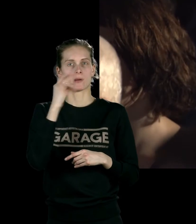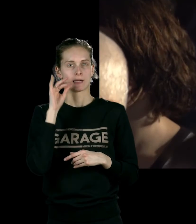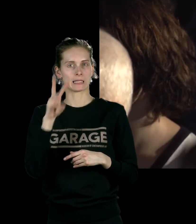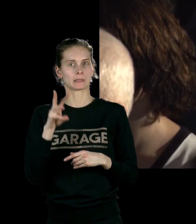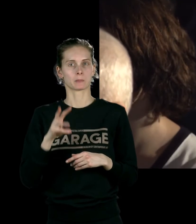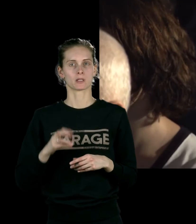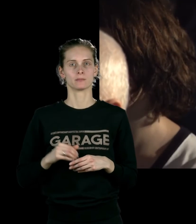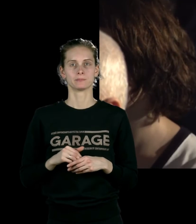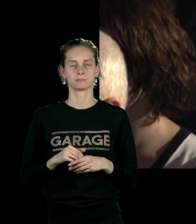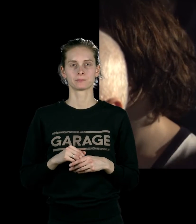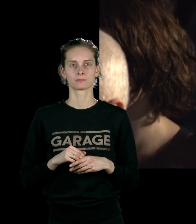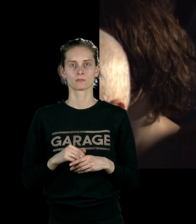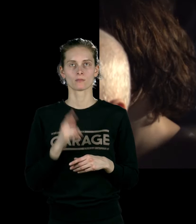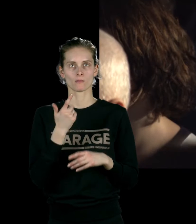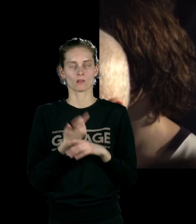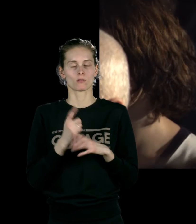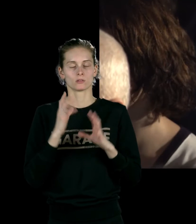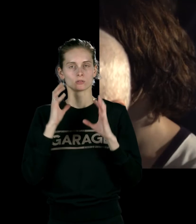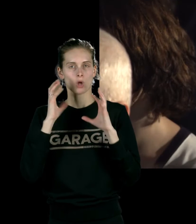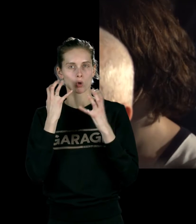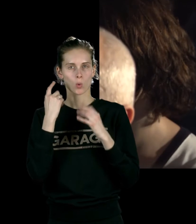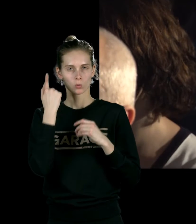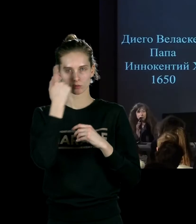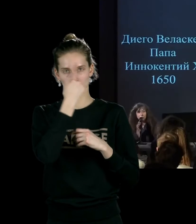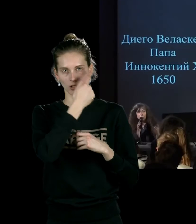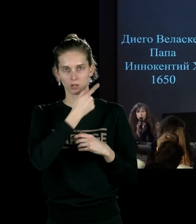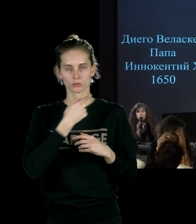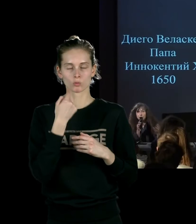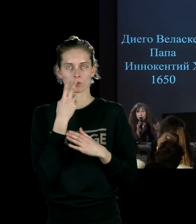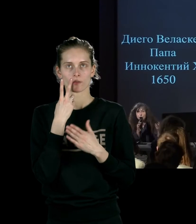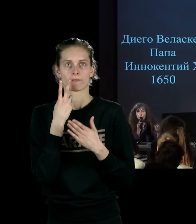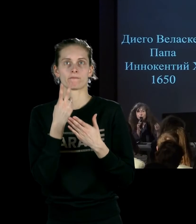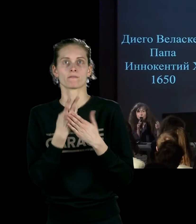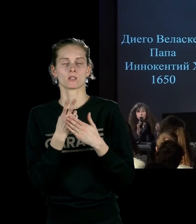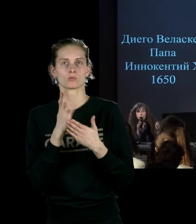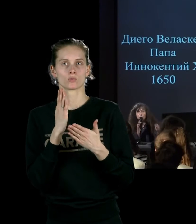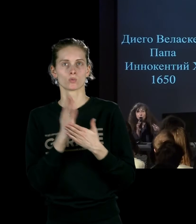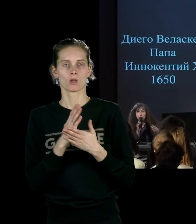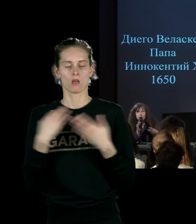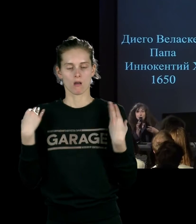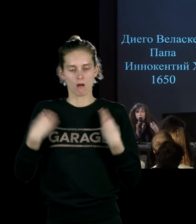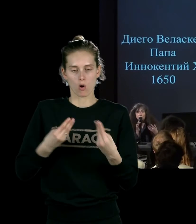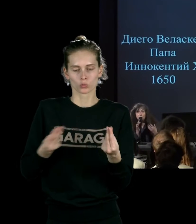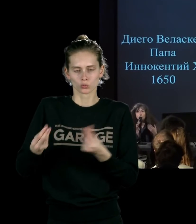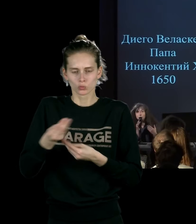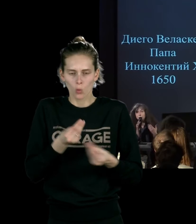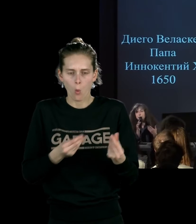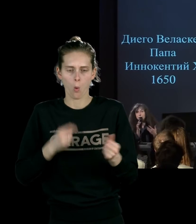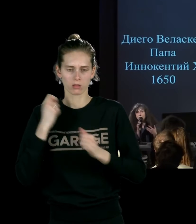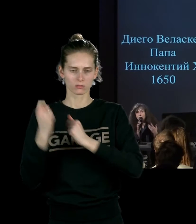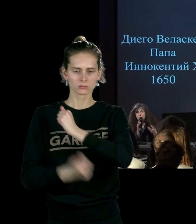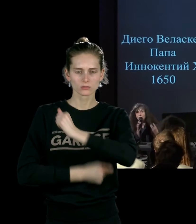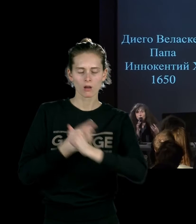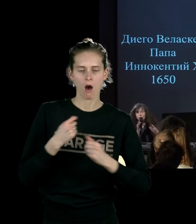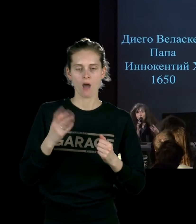очень серьезное лицо этого человека торчит из всего этого великолепия цветов, ткани и шелка, цветов, которые напоминают цвет